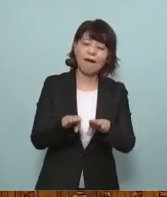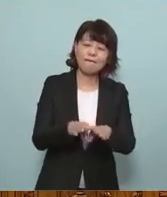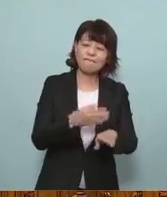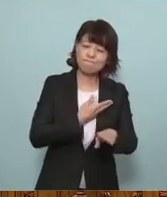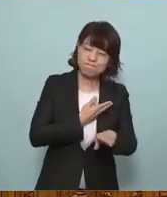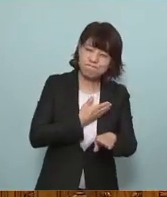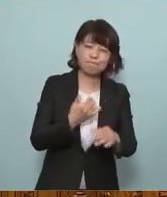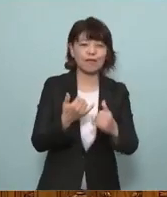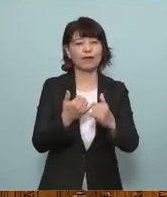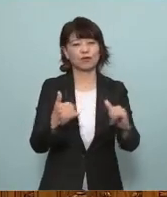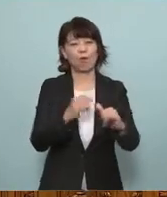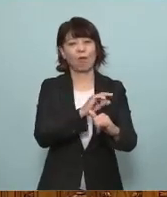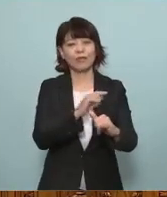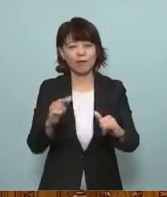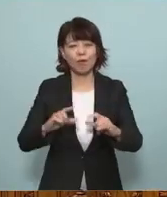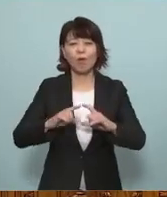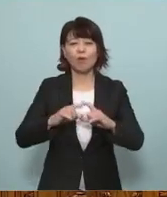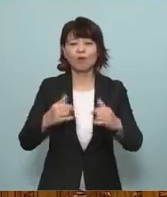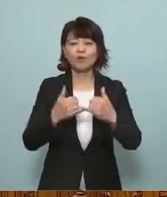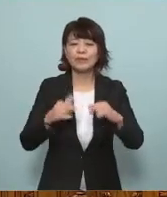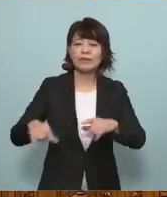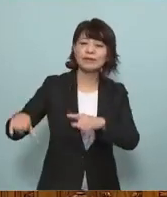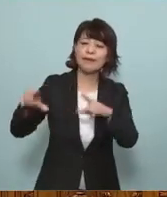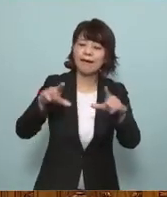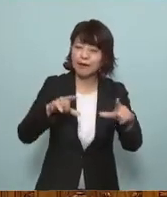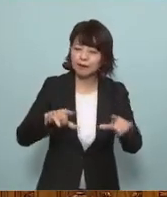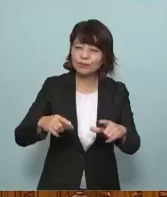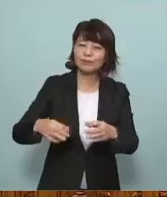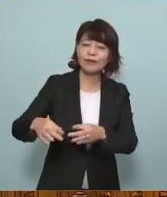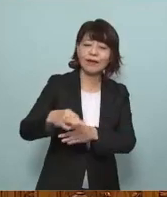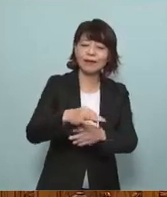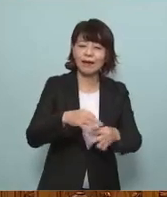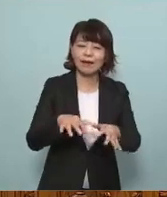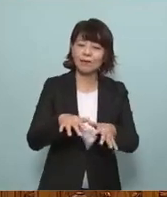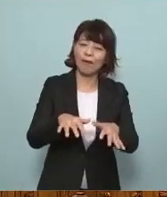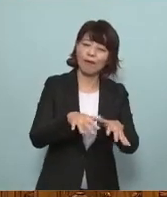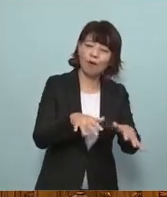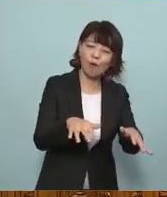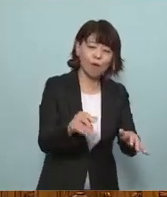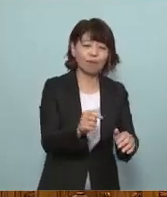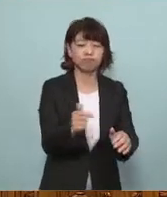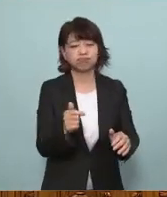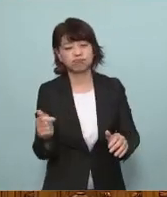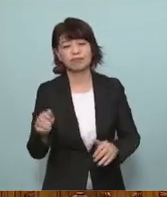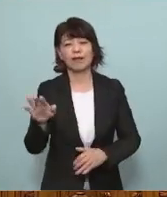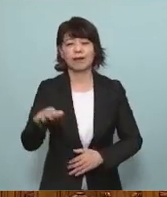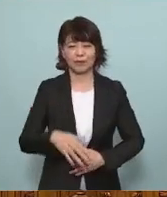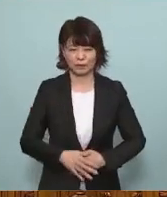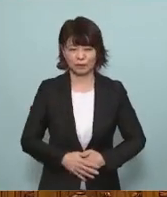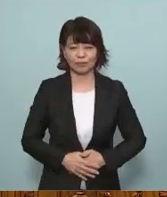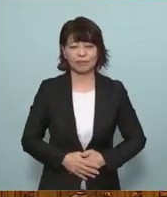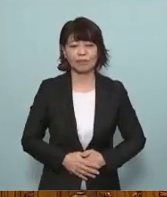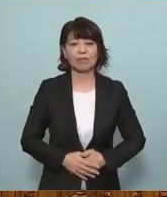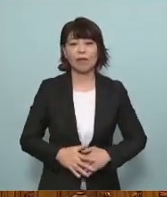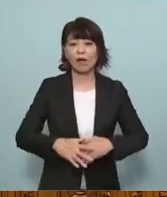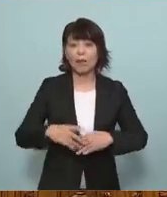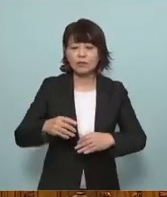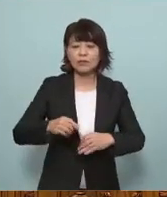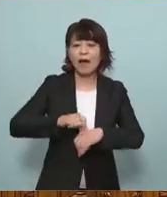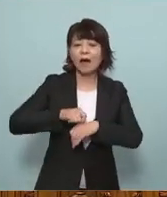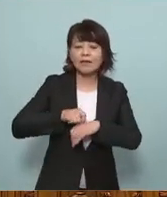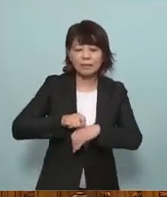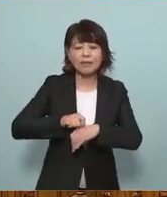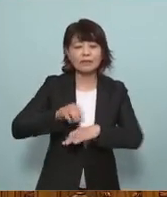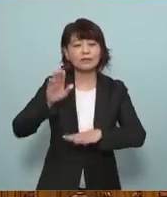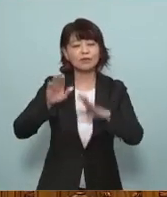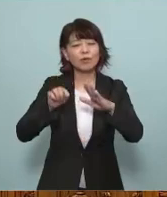国民生活や経済への影響は依然として続いています。まずは厳しい状況にある方